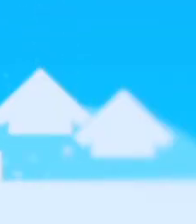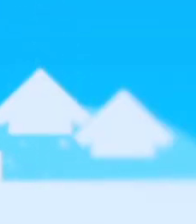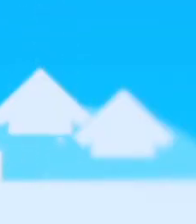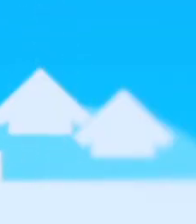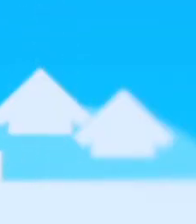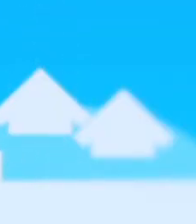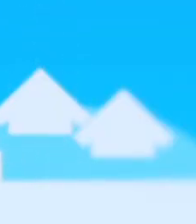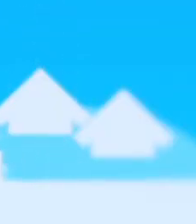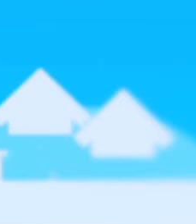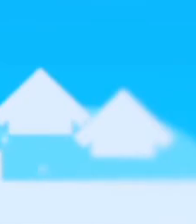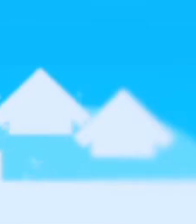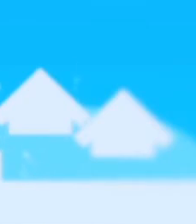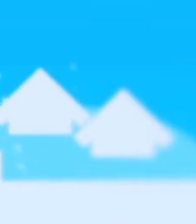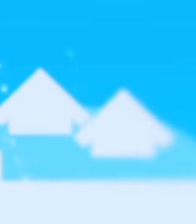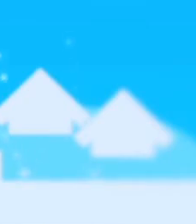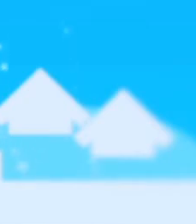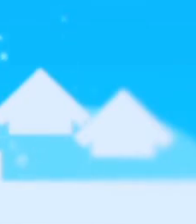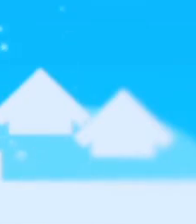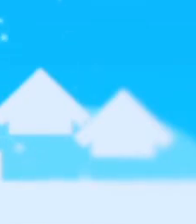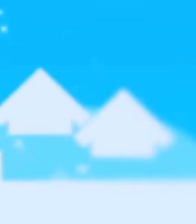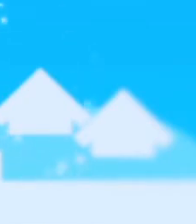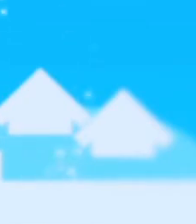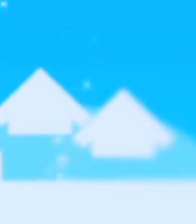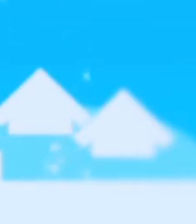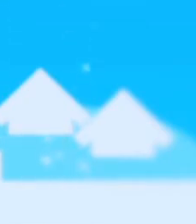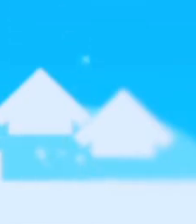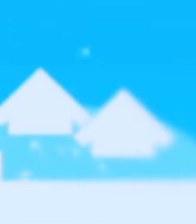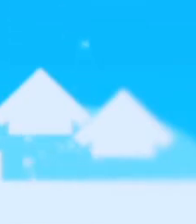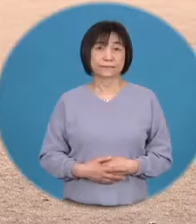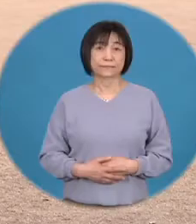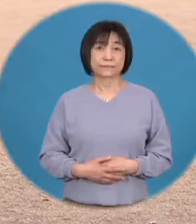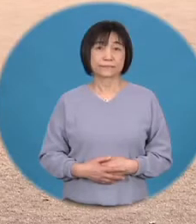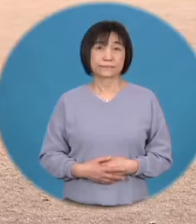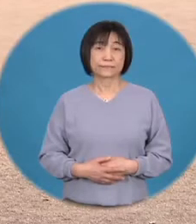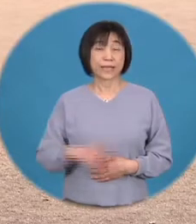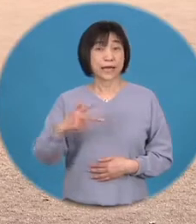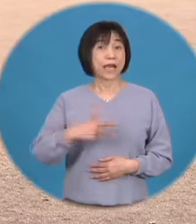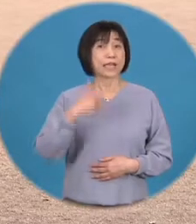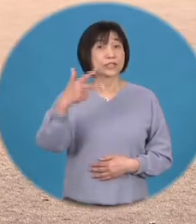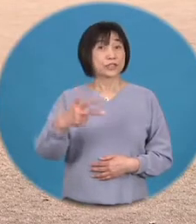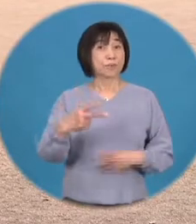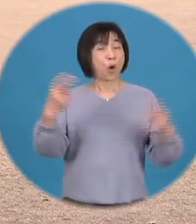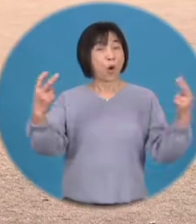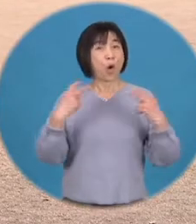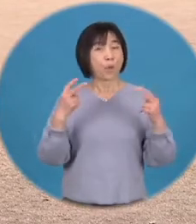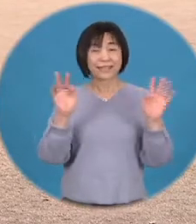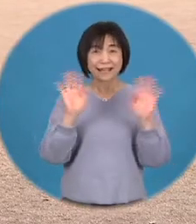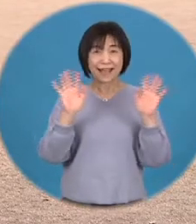見てね。